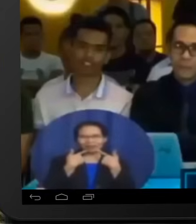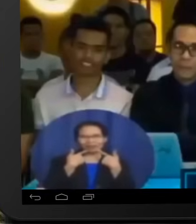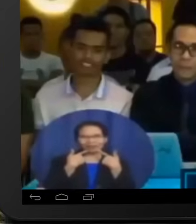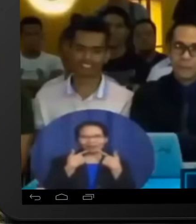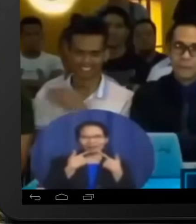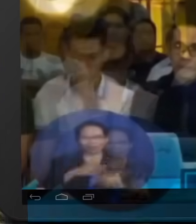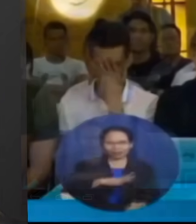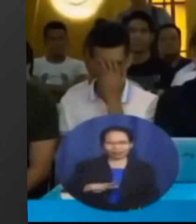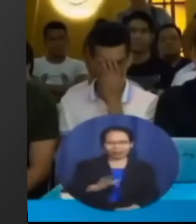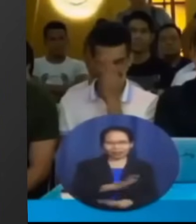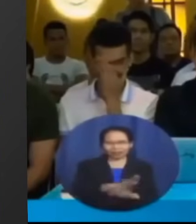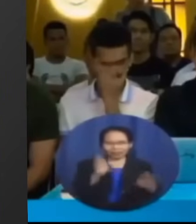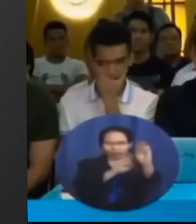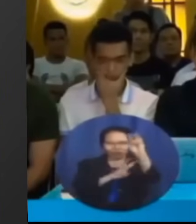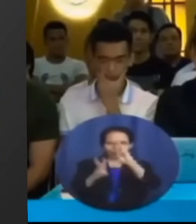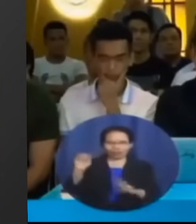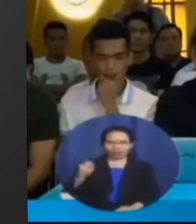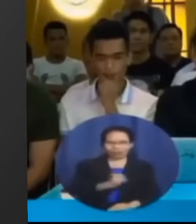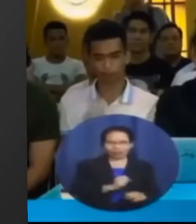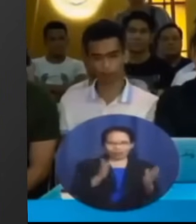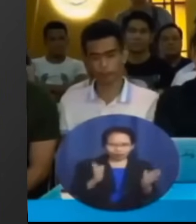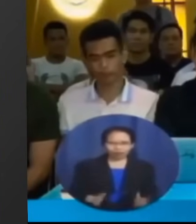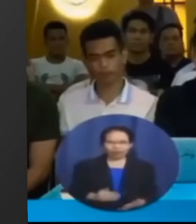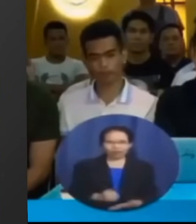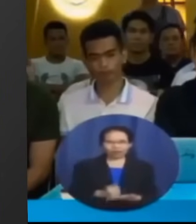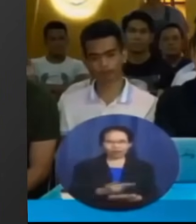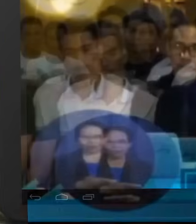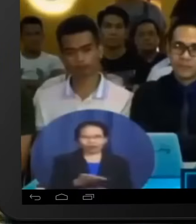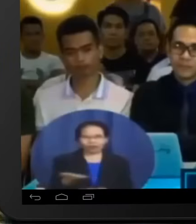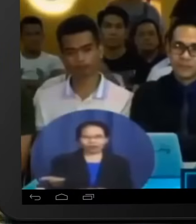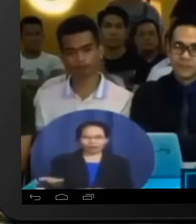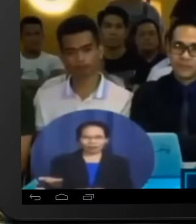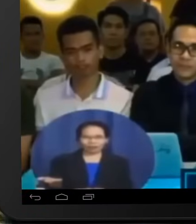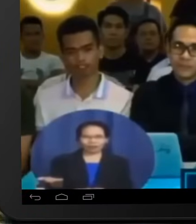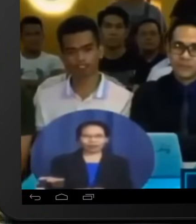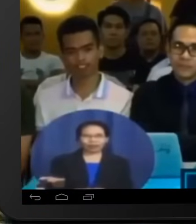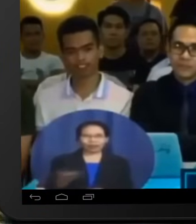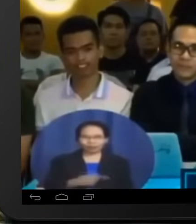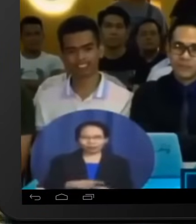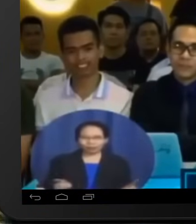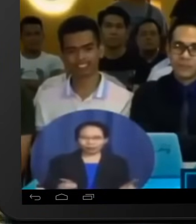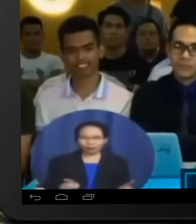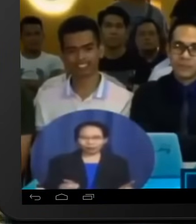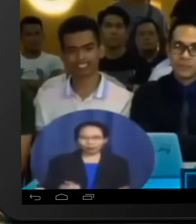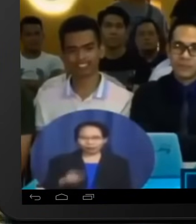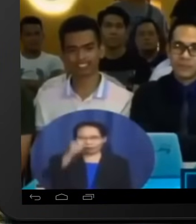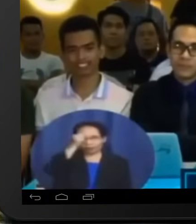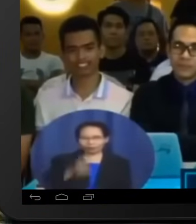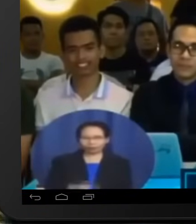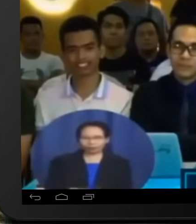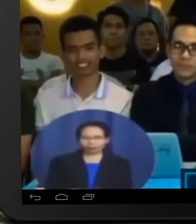Sabi ko, sige, huwag kang mag-alala, ako senador. Tulungan kita. Pero, tandaan